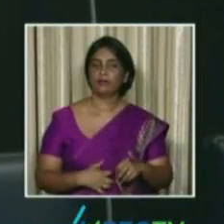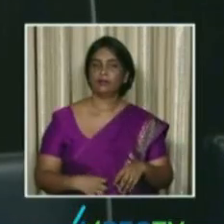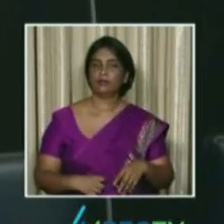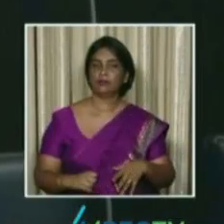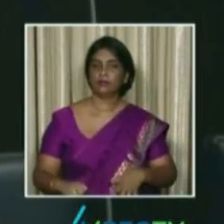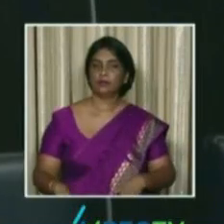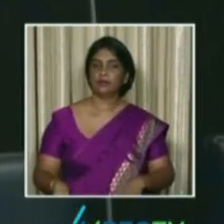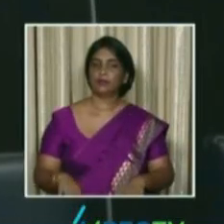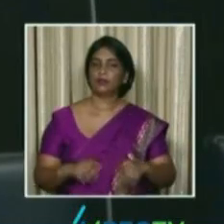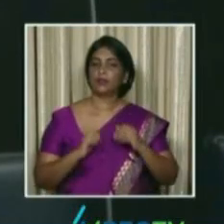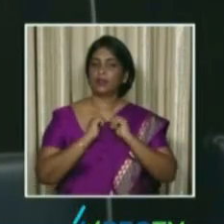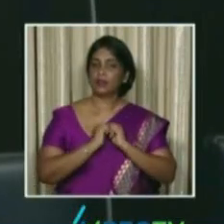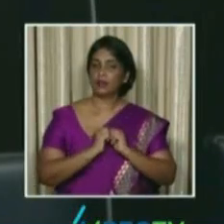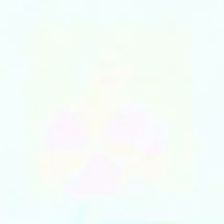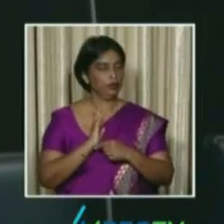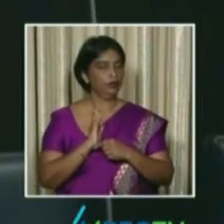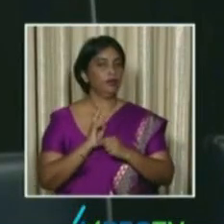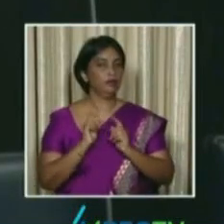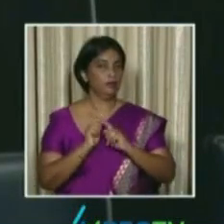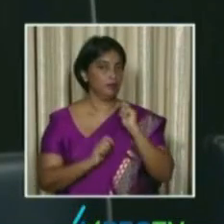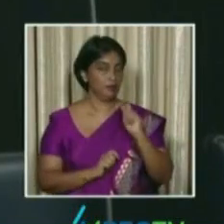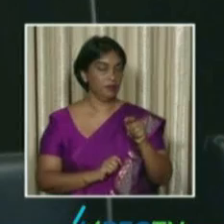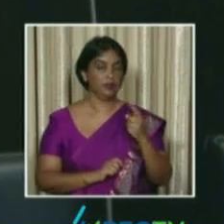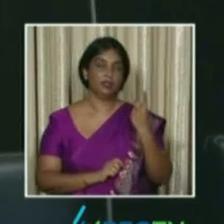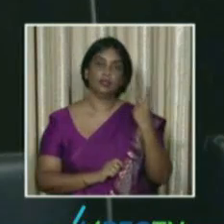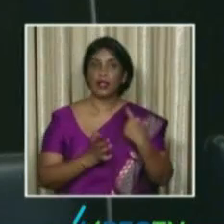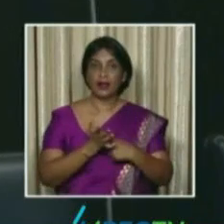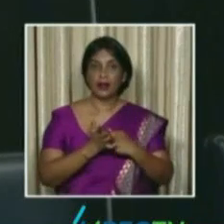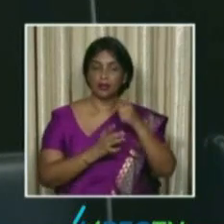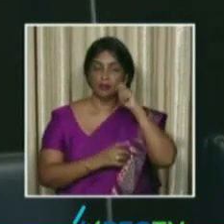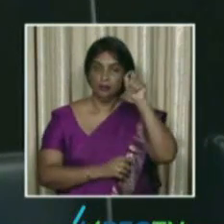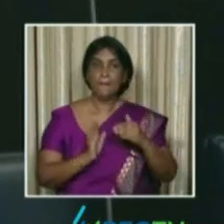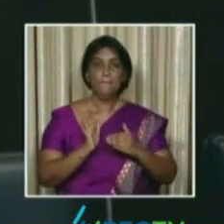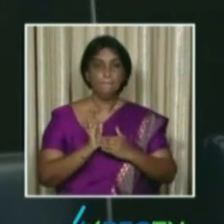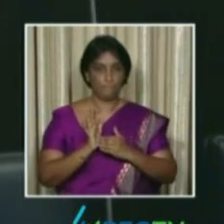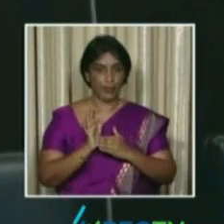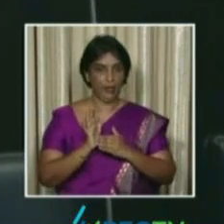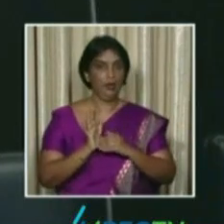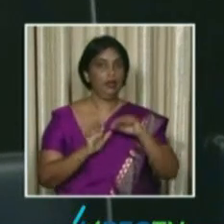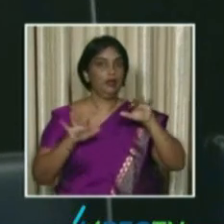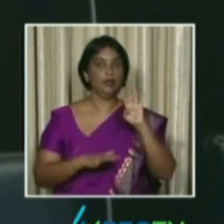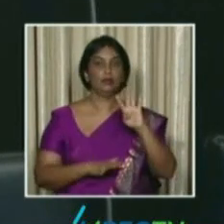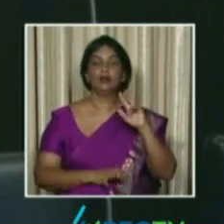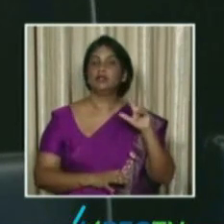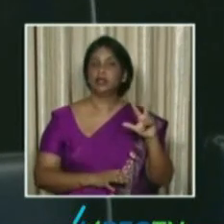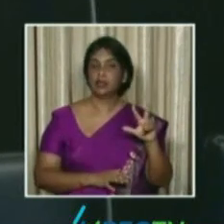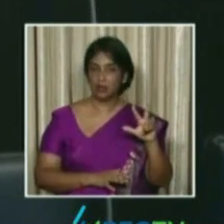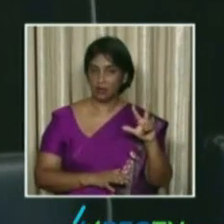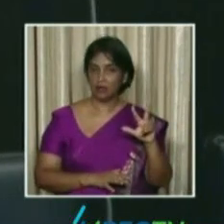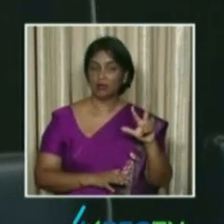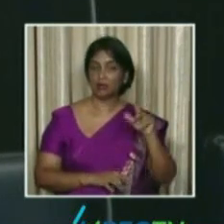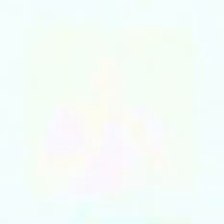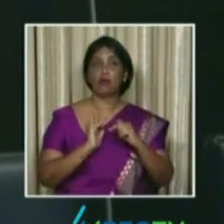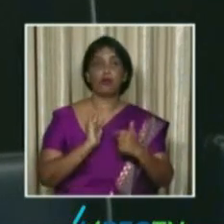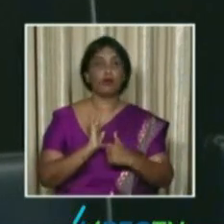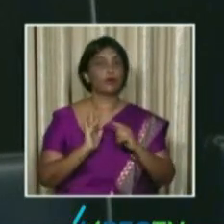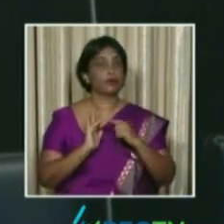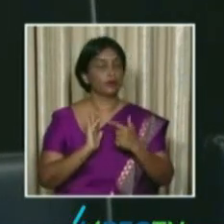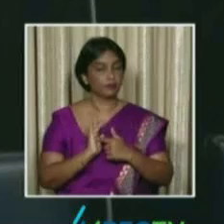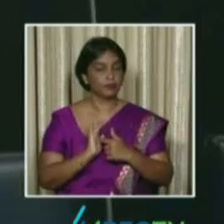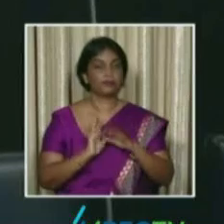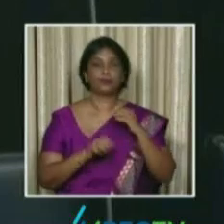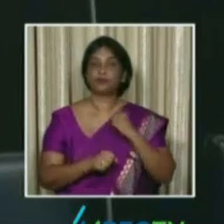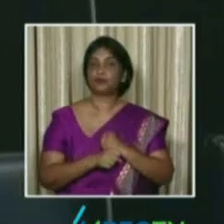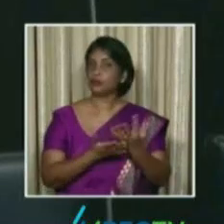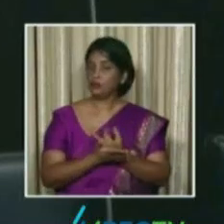සේවක අතිකාල දීමන 2021 මිලියන 948ක් රේගු නිලධාරීන්ට ලැබිලා තියෙනවා. එතකොට